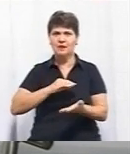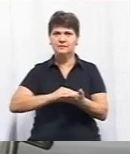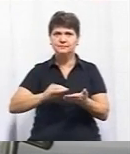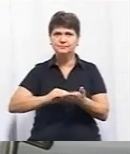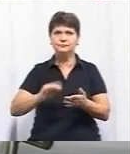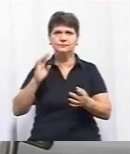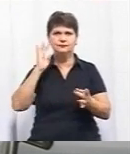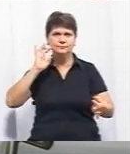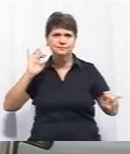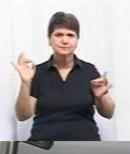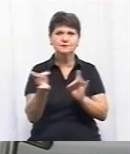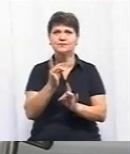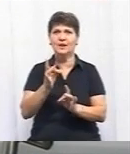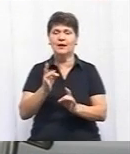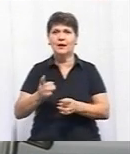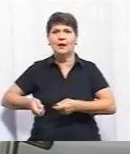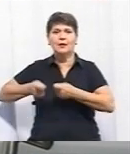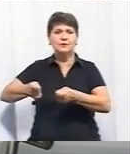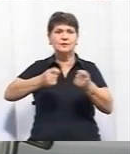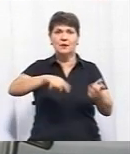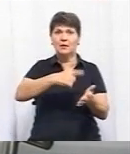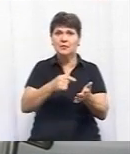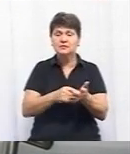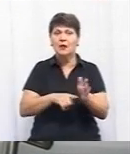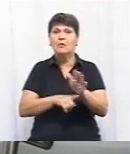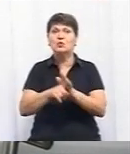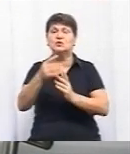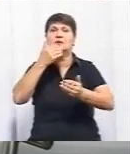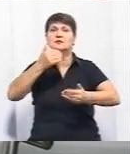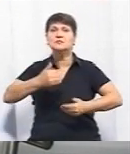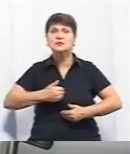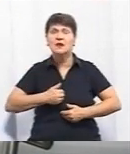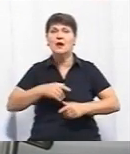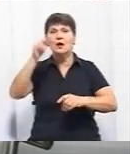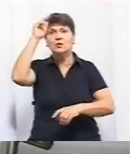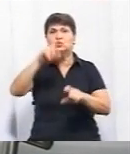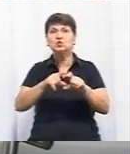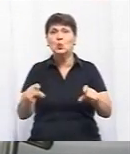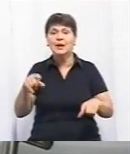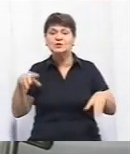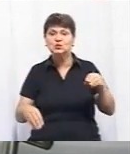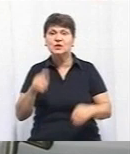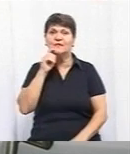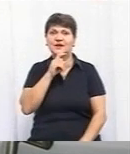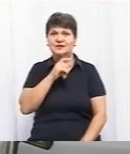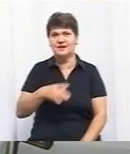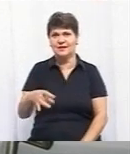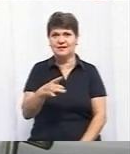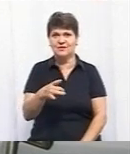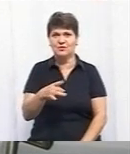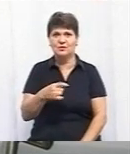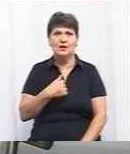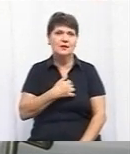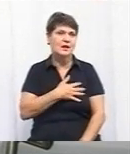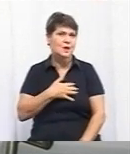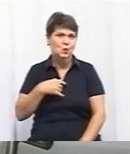разів в місто, до нас почали звертатися школи сусіднього Вінницького району. Які? Ну, я наразі не хочу